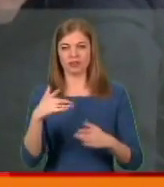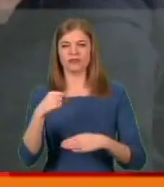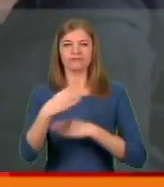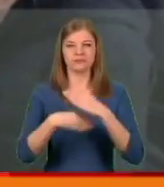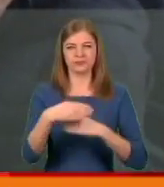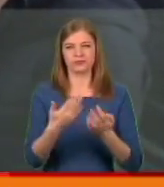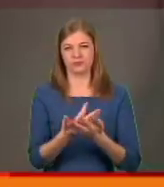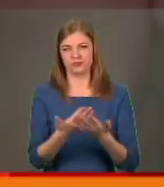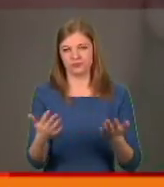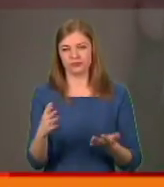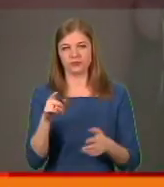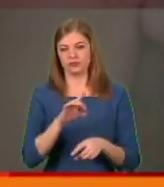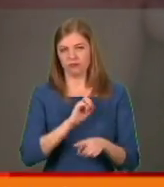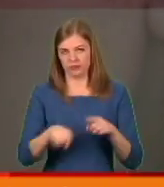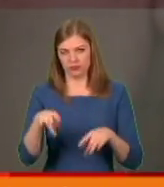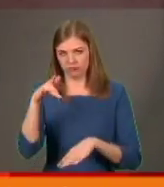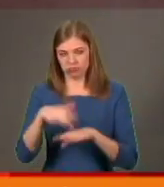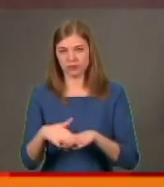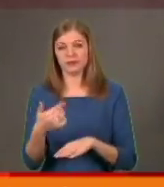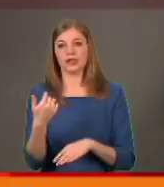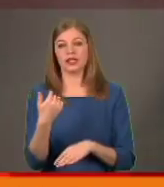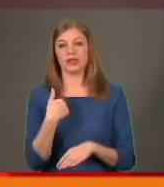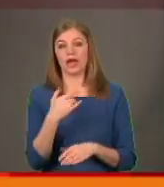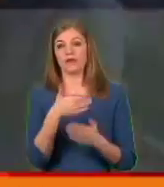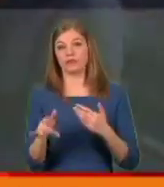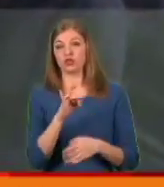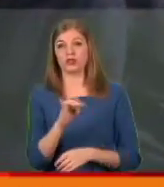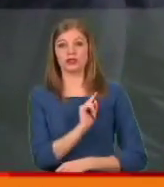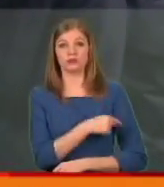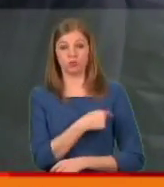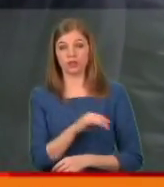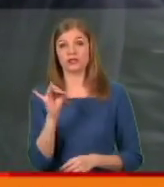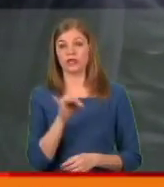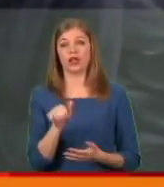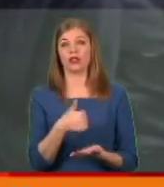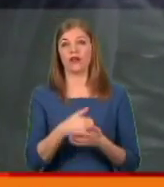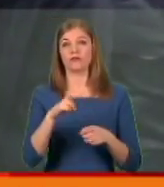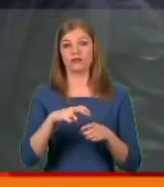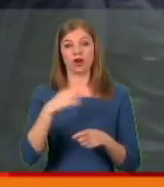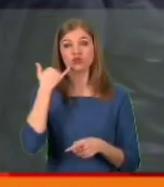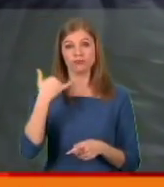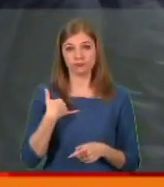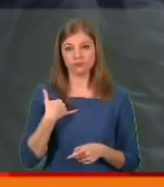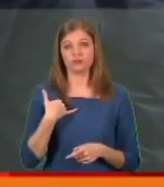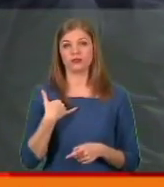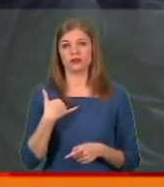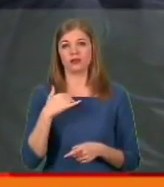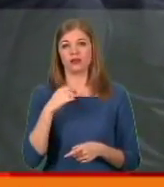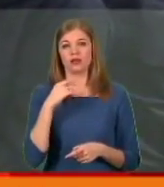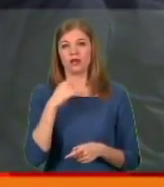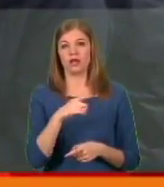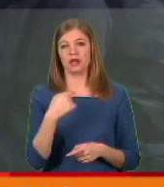перев'язочних препаратів одразу закінчився. Я вийшов із лікарні, і головний врач позвонив в МГБ, і